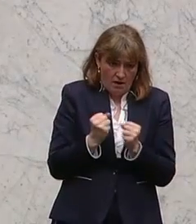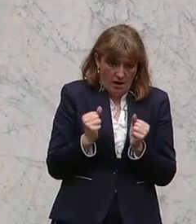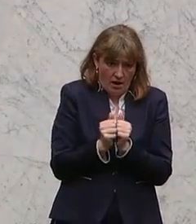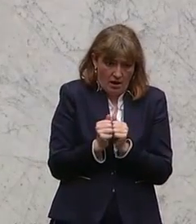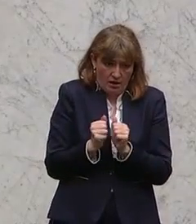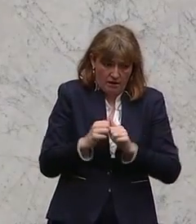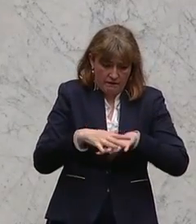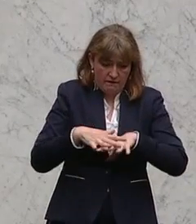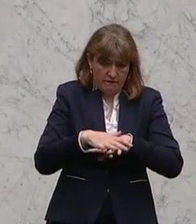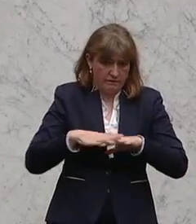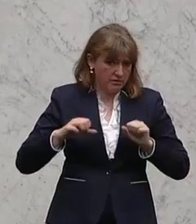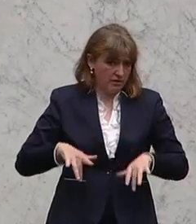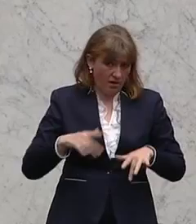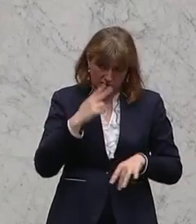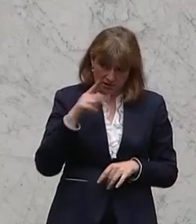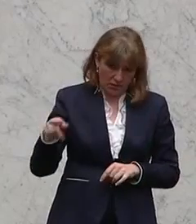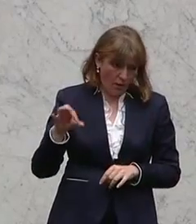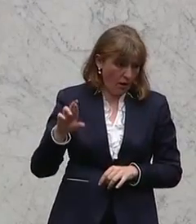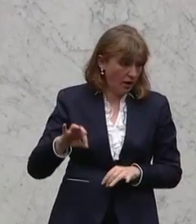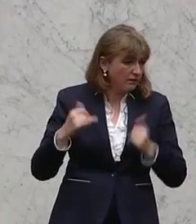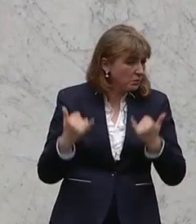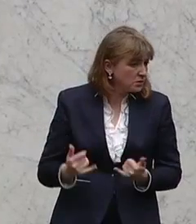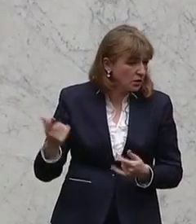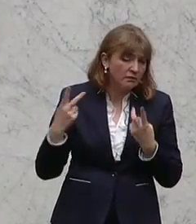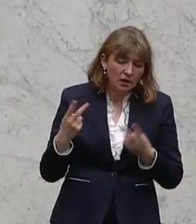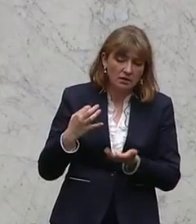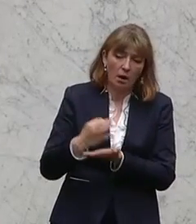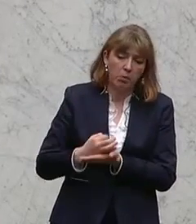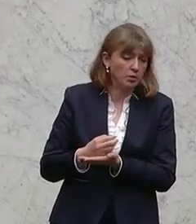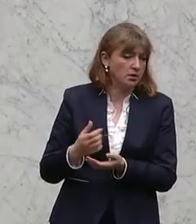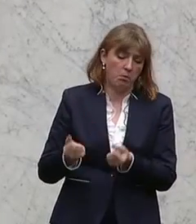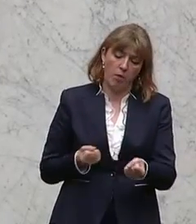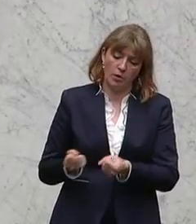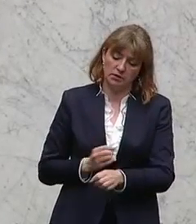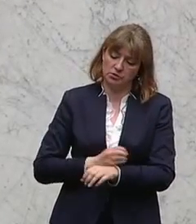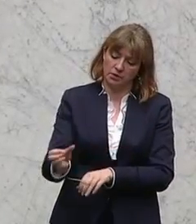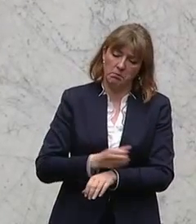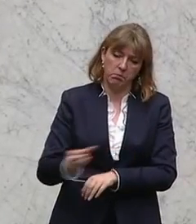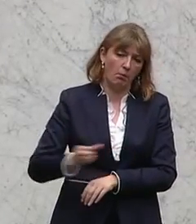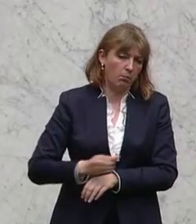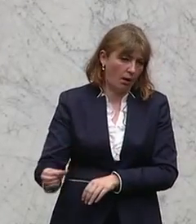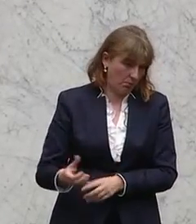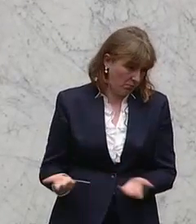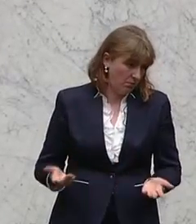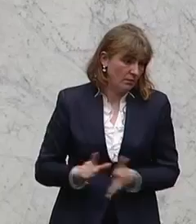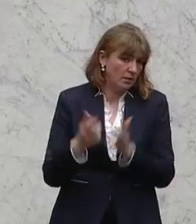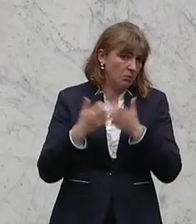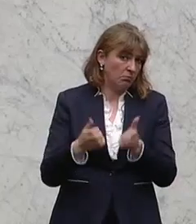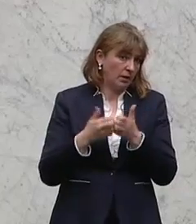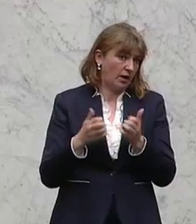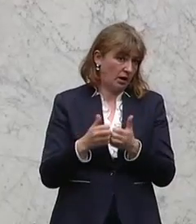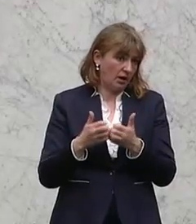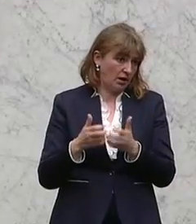daran, dass auch heute noch jeder wichtige Posten politisch besetzt wird, dass die Berichterstattung